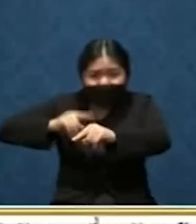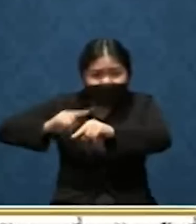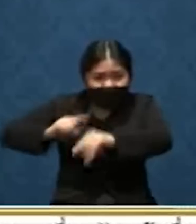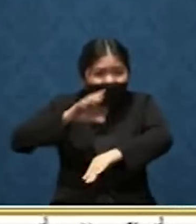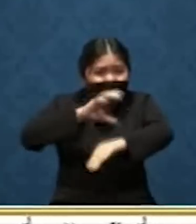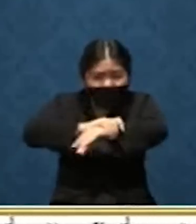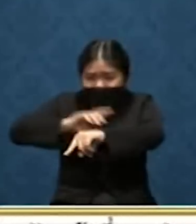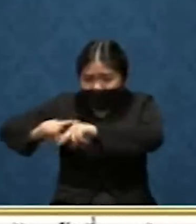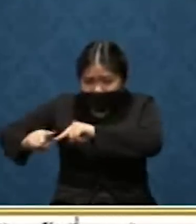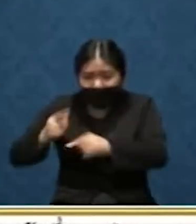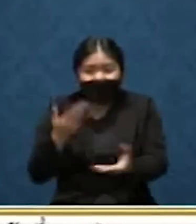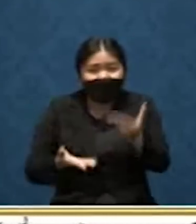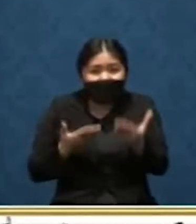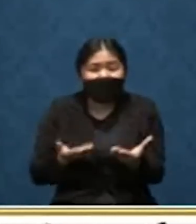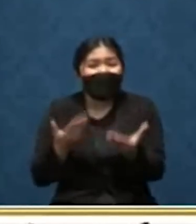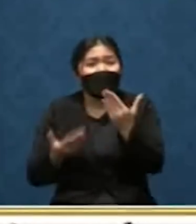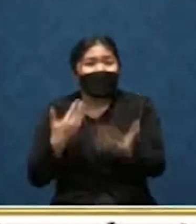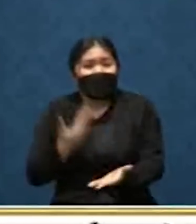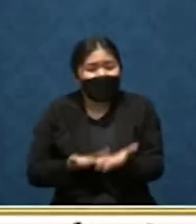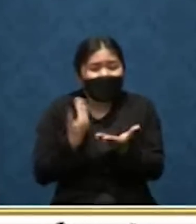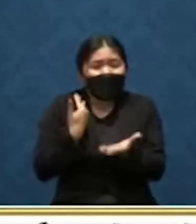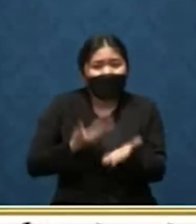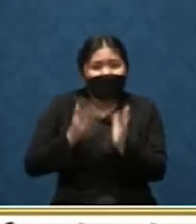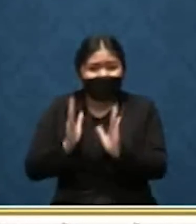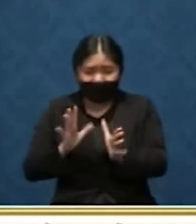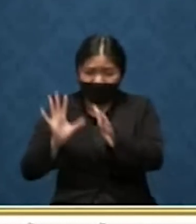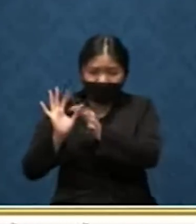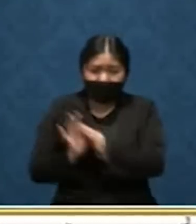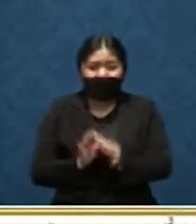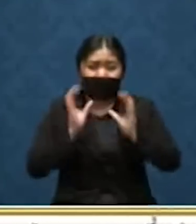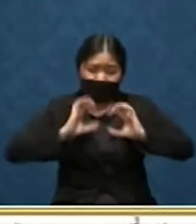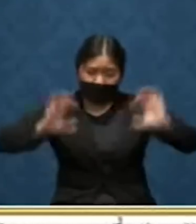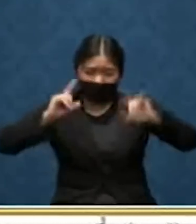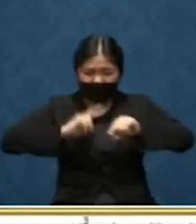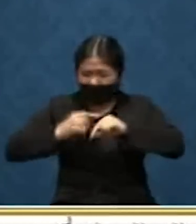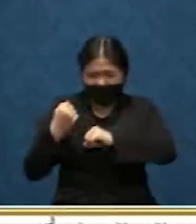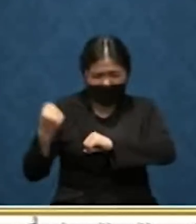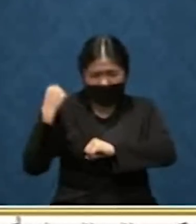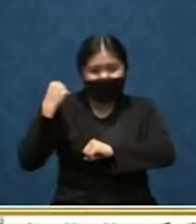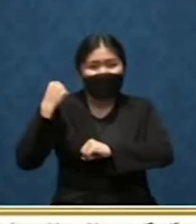โดยเฉพาะผู้มอทธพลและเจ้หนาที่ของลดที่เกี่ยวข้องอย่างเด็ดขาด